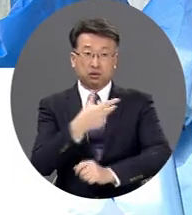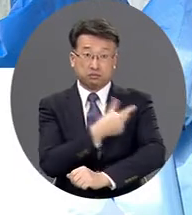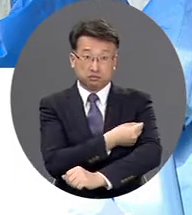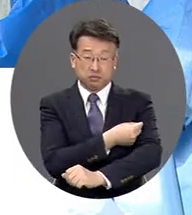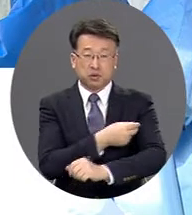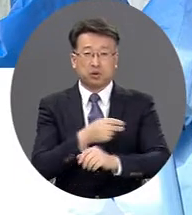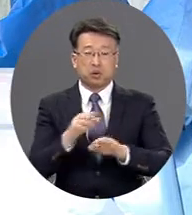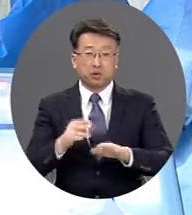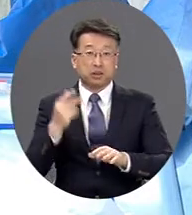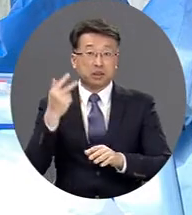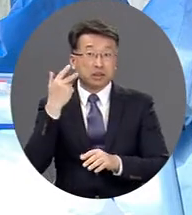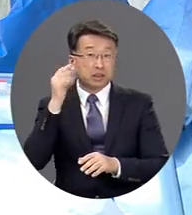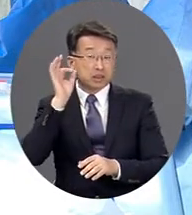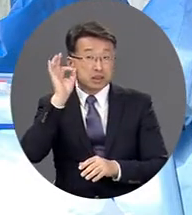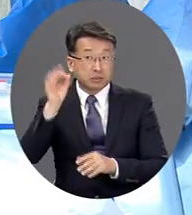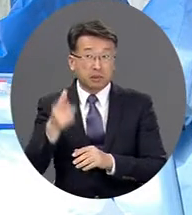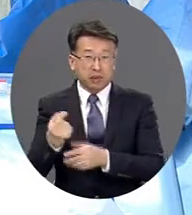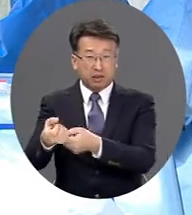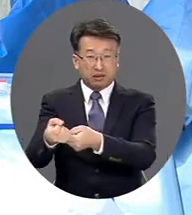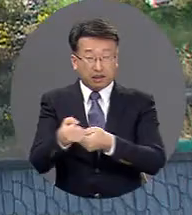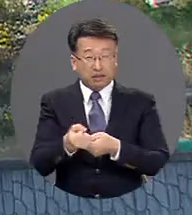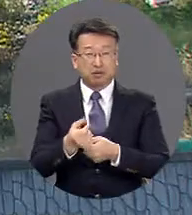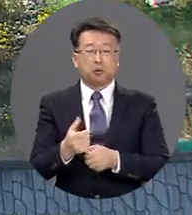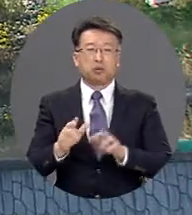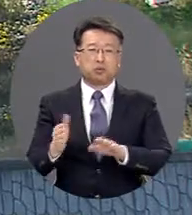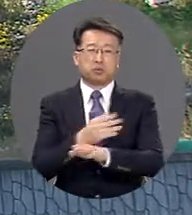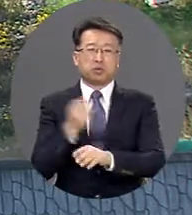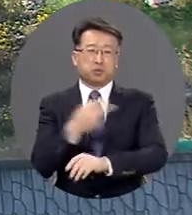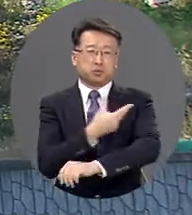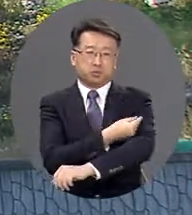오늘부터 시작했습니다. 부정석 기자입니다.